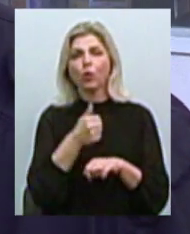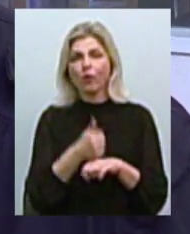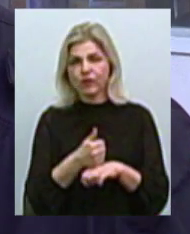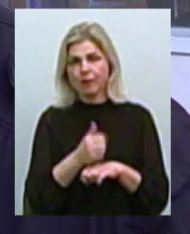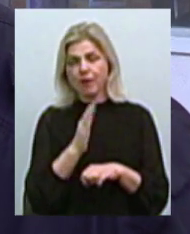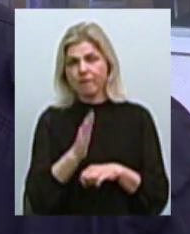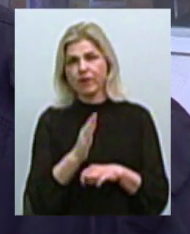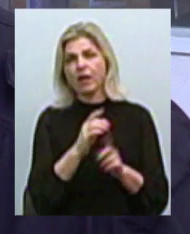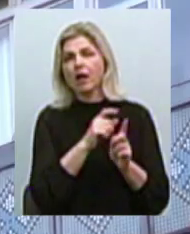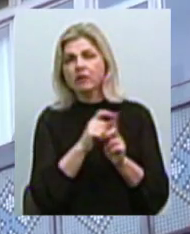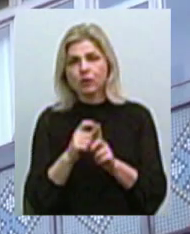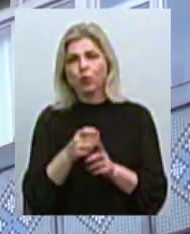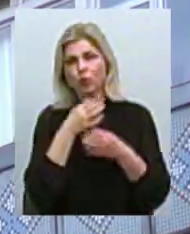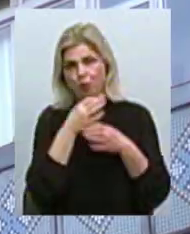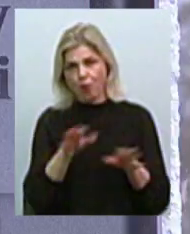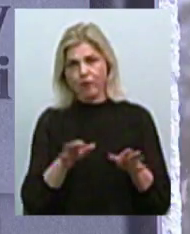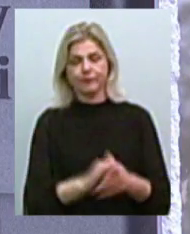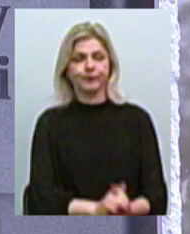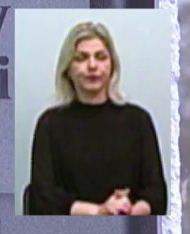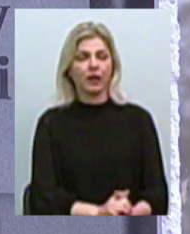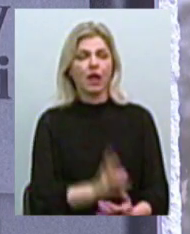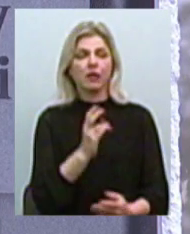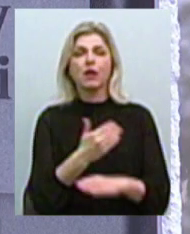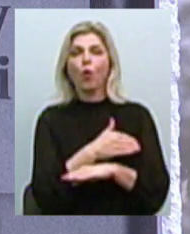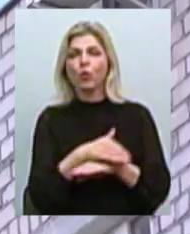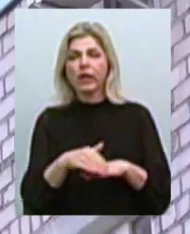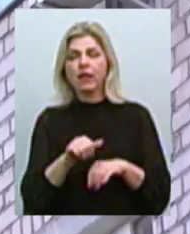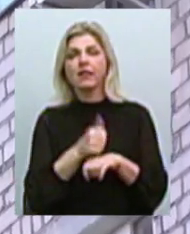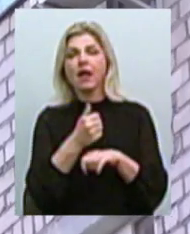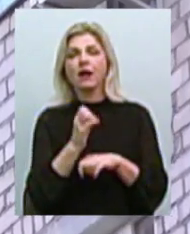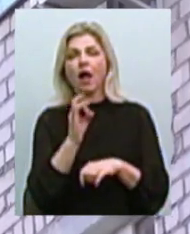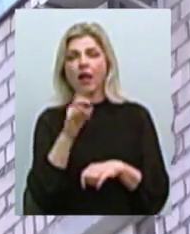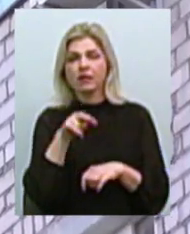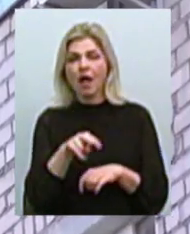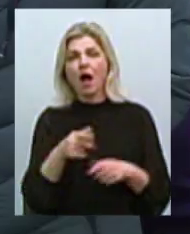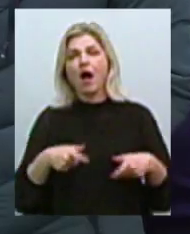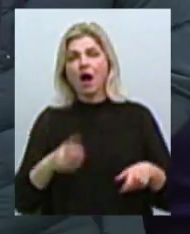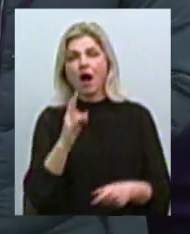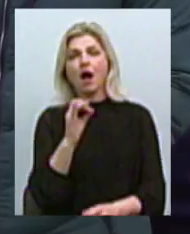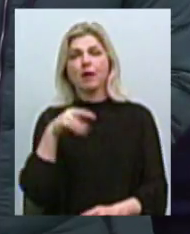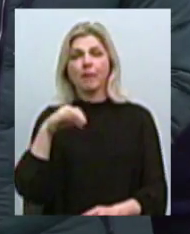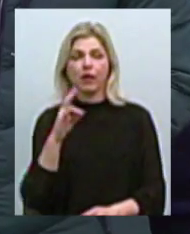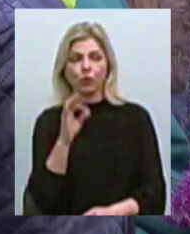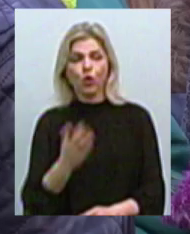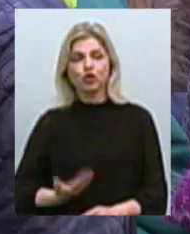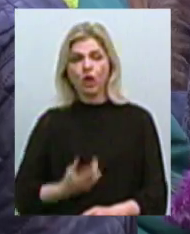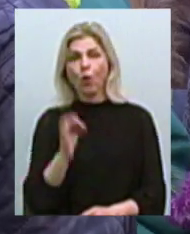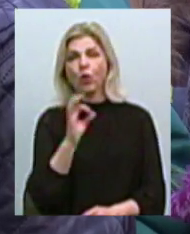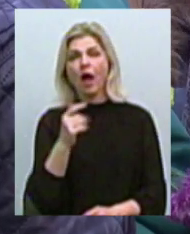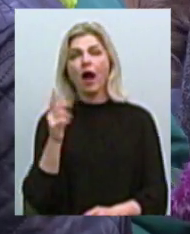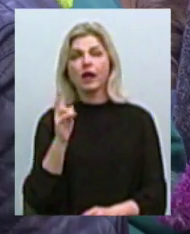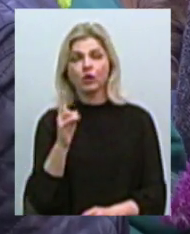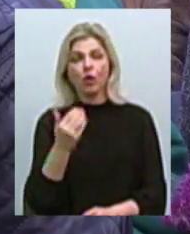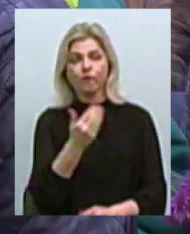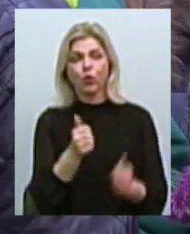в риториці будь-кого. Тут, у будинку на вулиці Генерала Карпенка, раніше жив Олександр Калиновський. Його сусіди виходили до